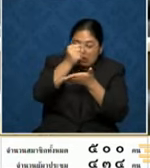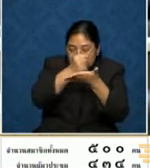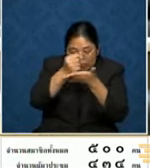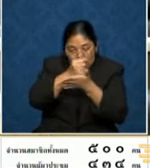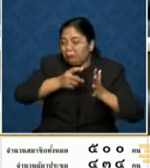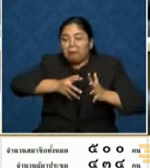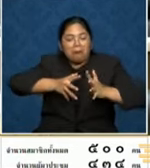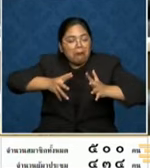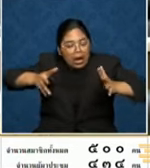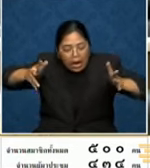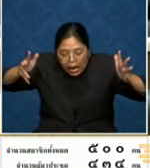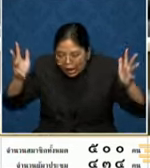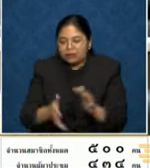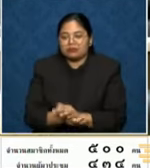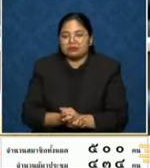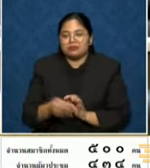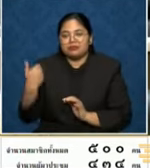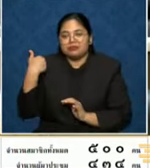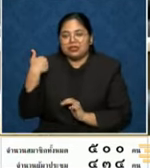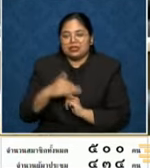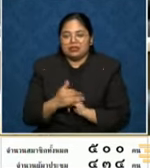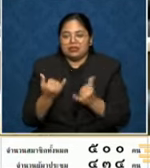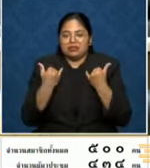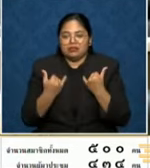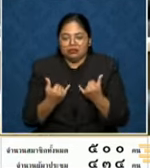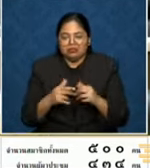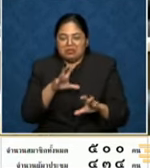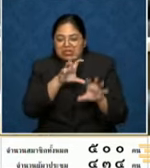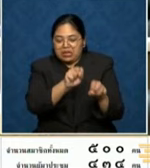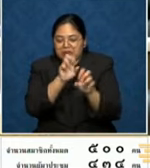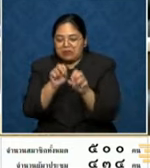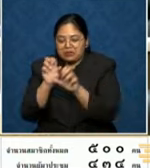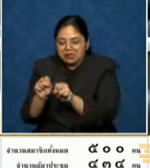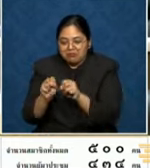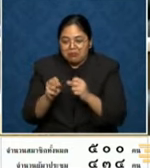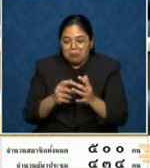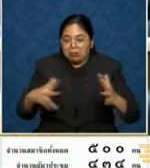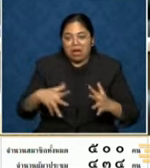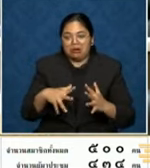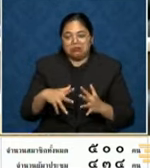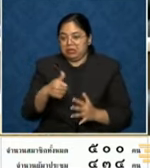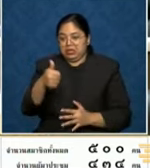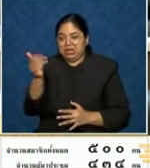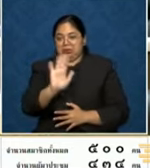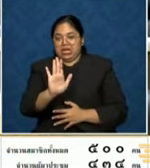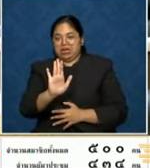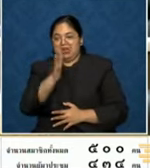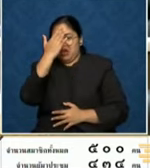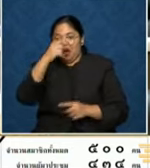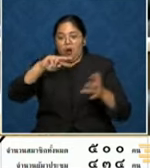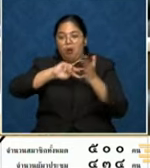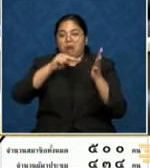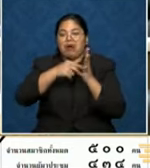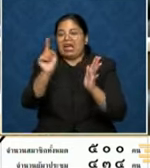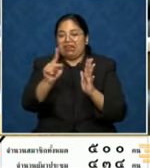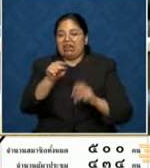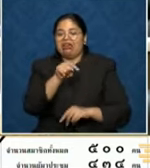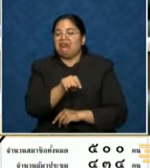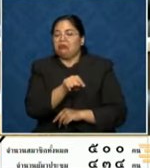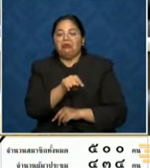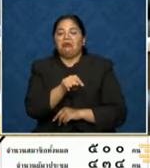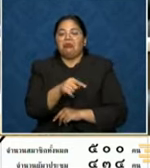าการที่เราไปจับได้ปริมาณเยอะๆมันไม่ใช่สิ่งที่ดีนะครับอันนั้นคือเราปราบไม่ได้เราก็เลยไปจับได้เยอะ